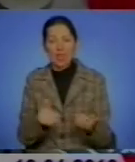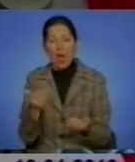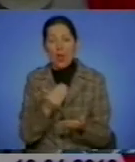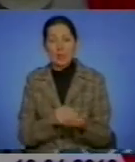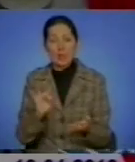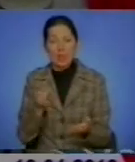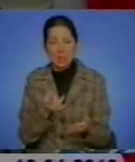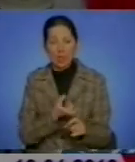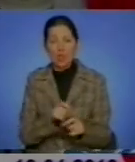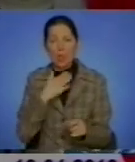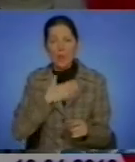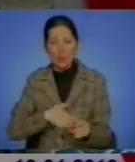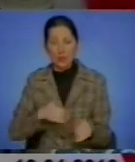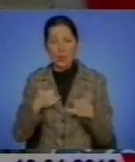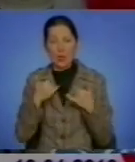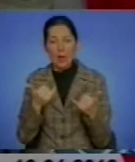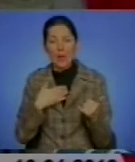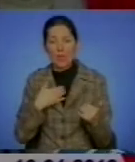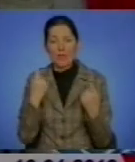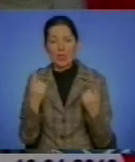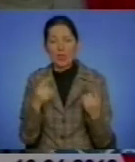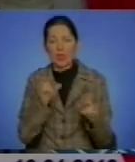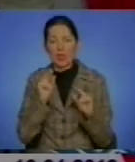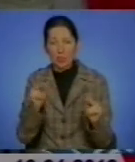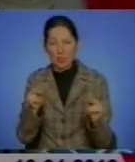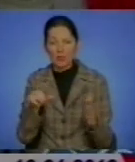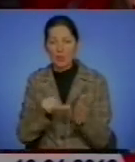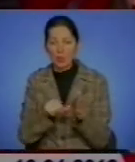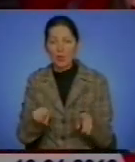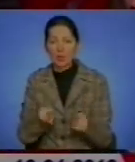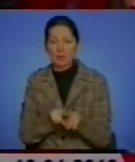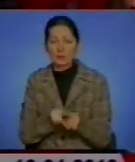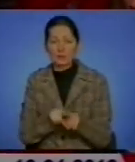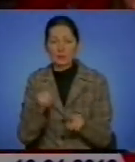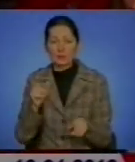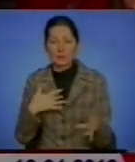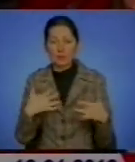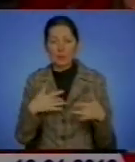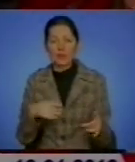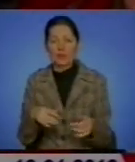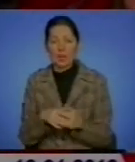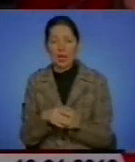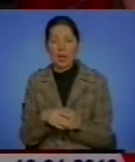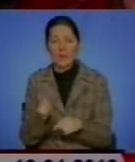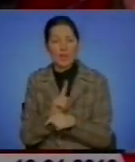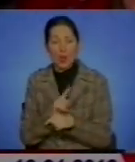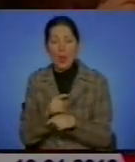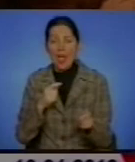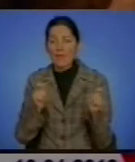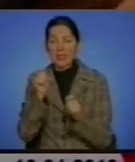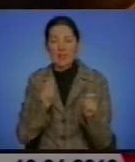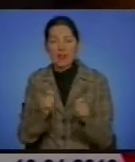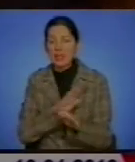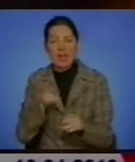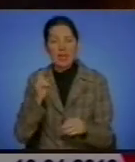Дуже приємно, мені, для мене велика честь сьогодні виступати з такими метрами на одній сцені. Тернополем фестиваль не завершується. Він продовжиться